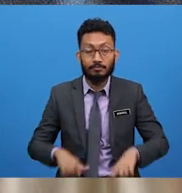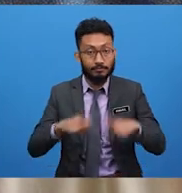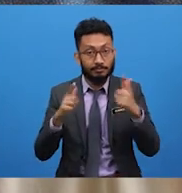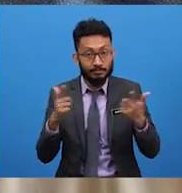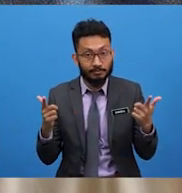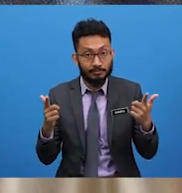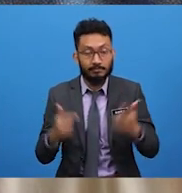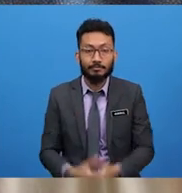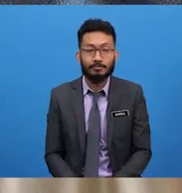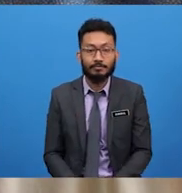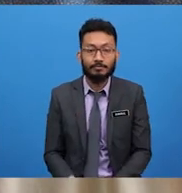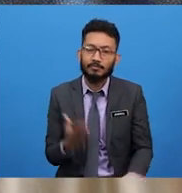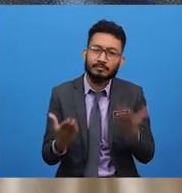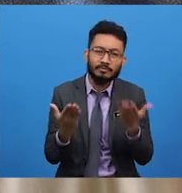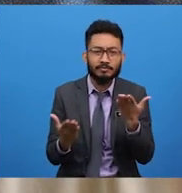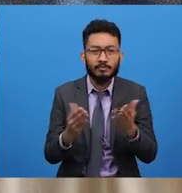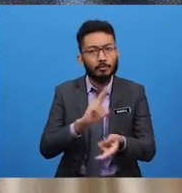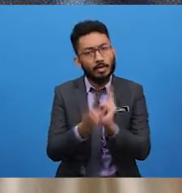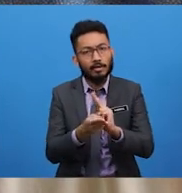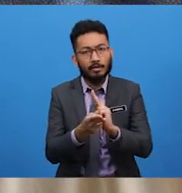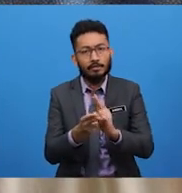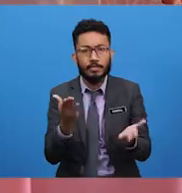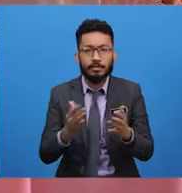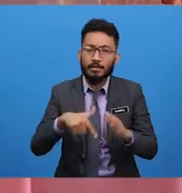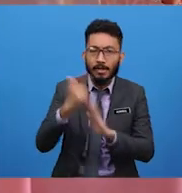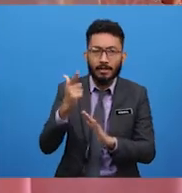ada semakin kecil atau besar.